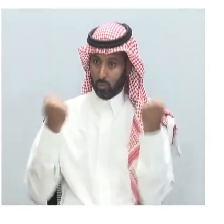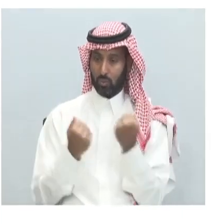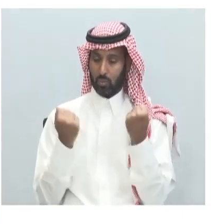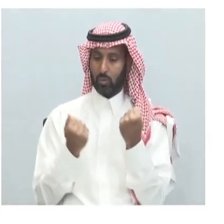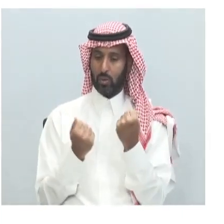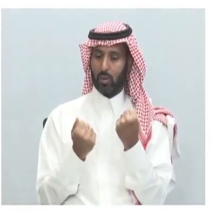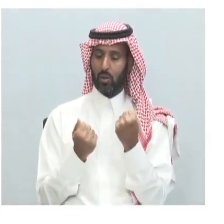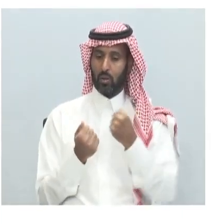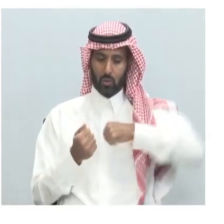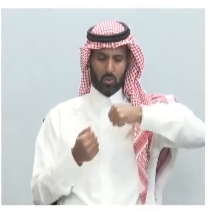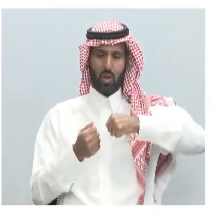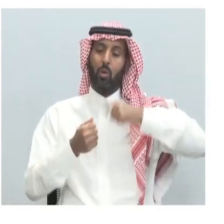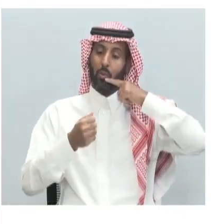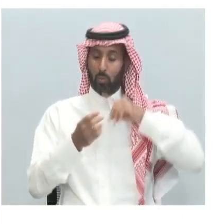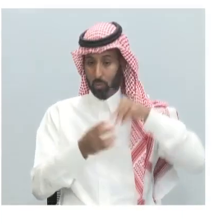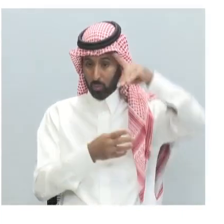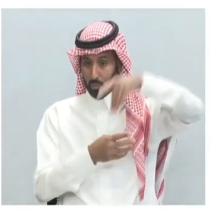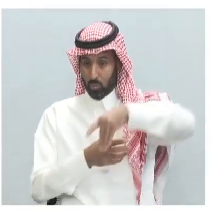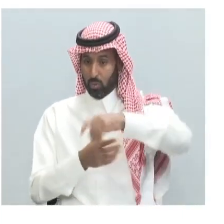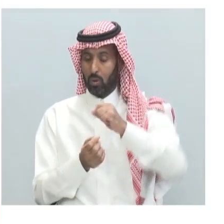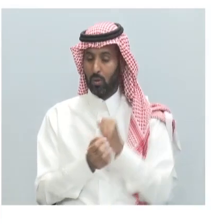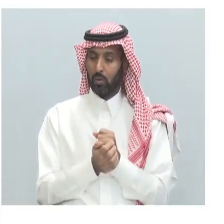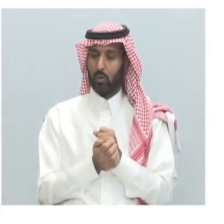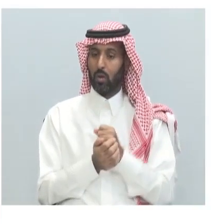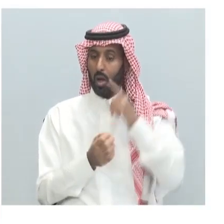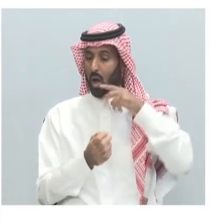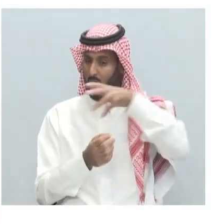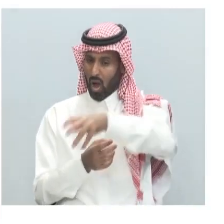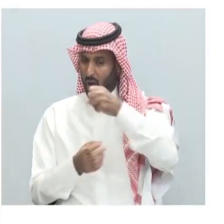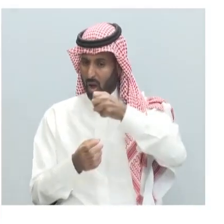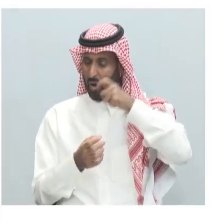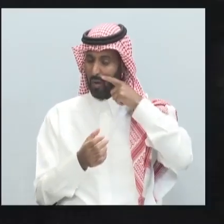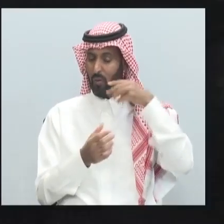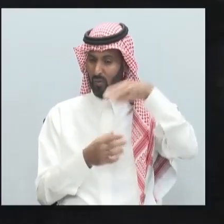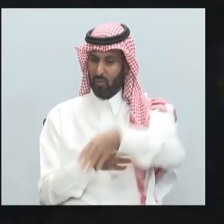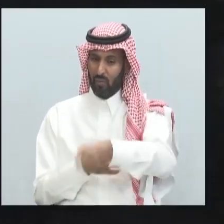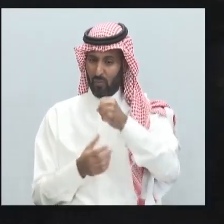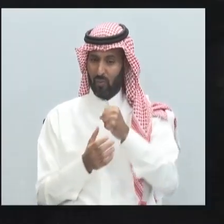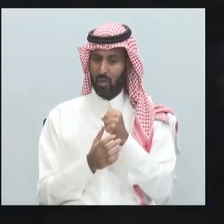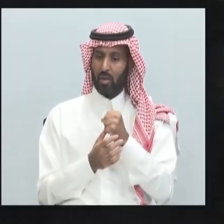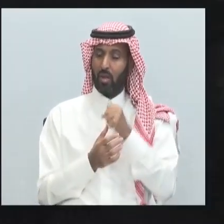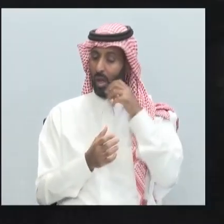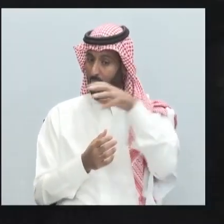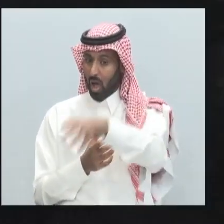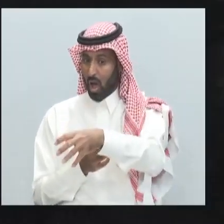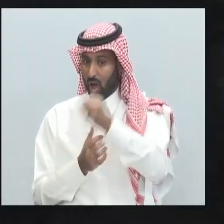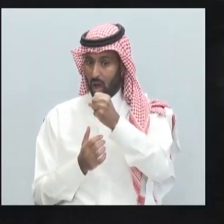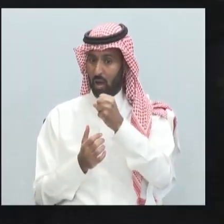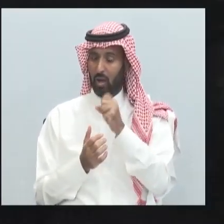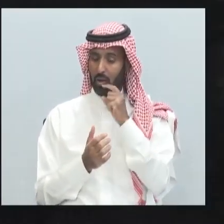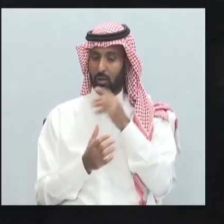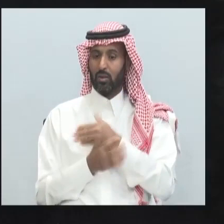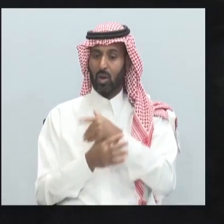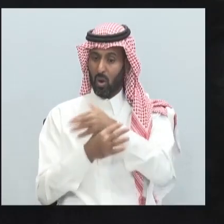trained? Yes, تدرب. Excellent. To hunt other birds and animals. What does it mean hunt? Okay.